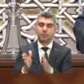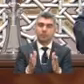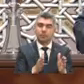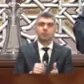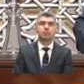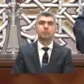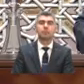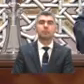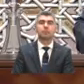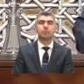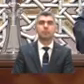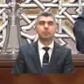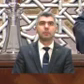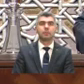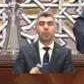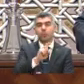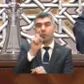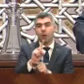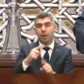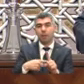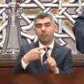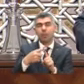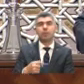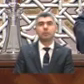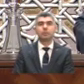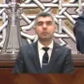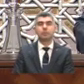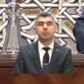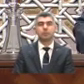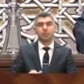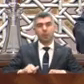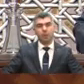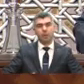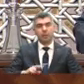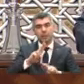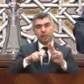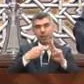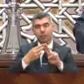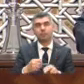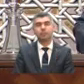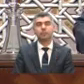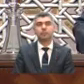هل من تعقيب إضافي آخر؟ سيد الوزير،